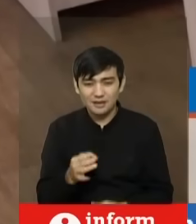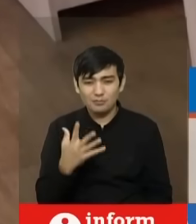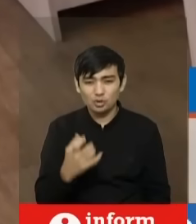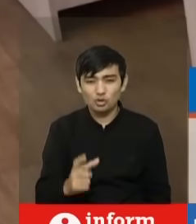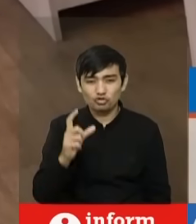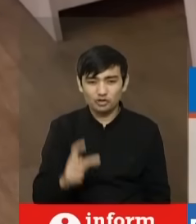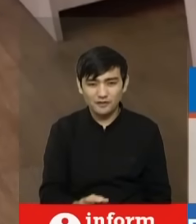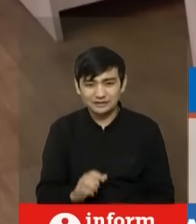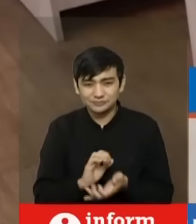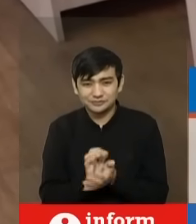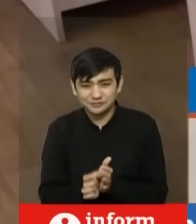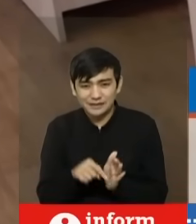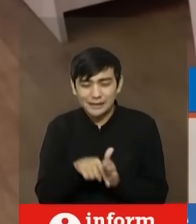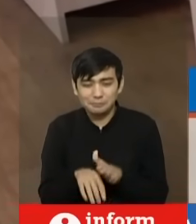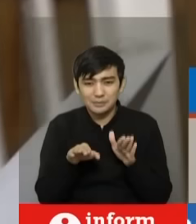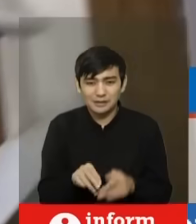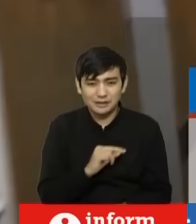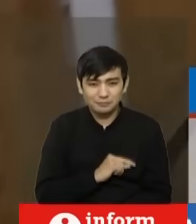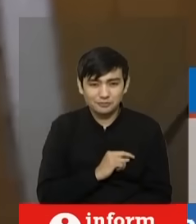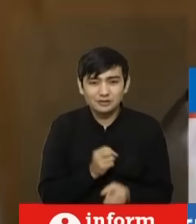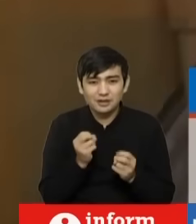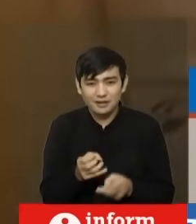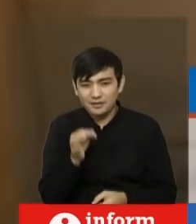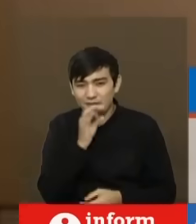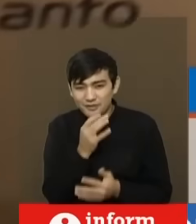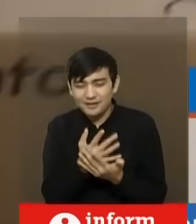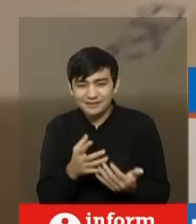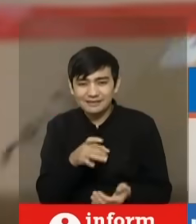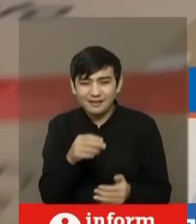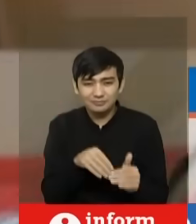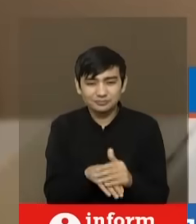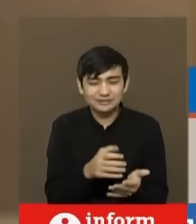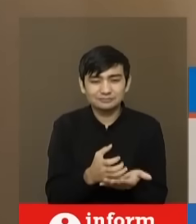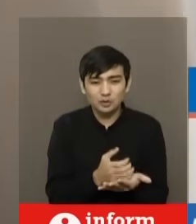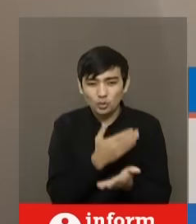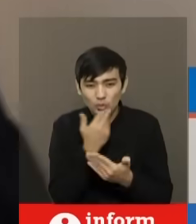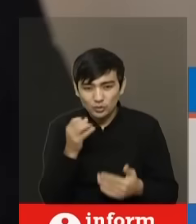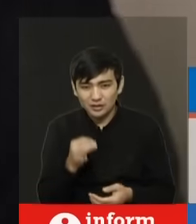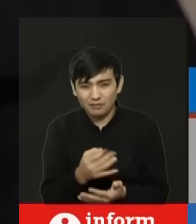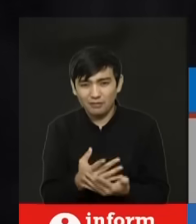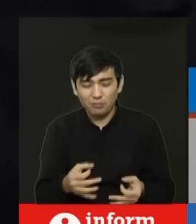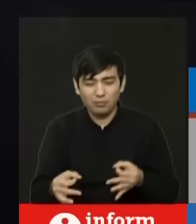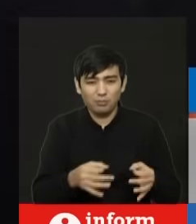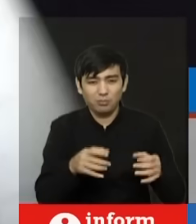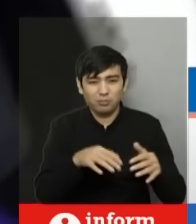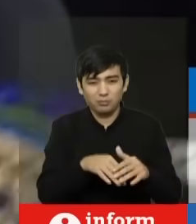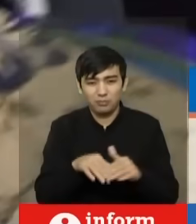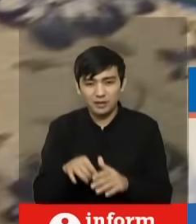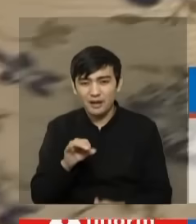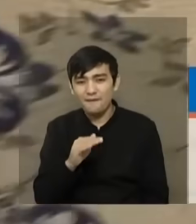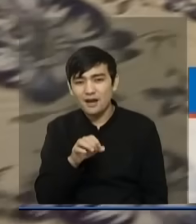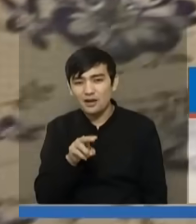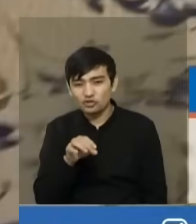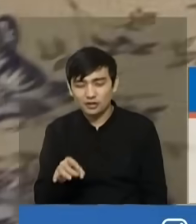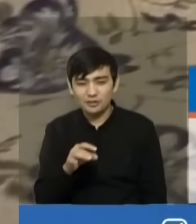адам қыстырылып-қымдырылып жұмыс істеуге мәжбүр. Ал дәрі-дәрмек сақтайтын қойма болмағандықтан әр жерде шашылып жатыр. Ең сорақысы фельдшерлер